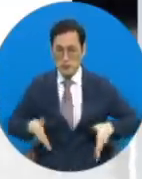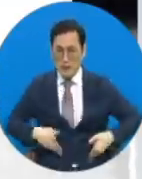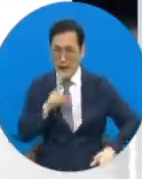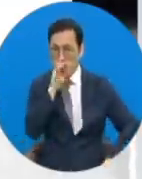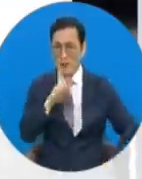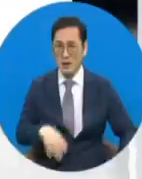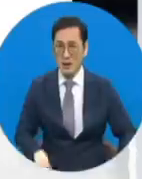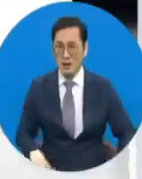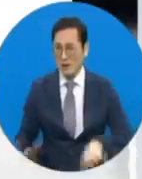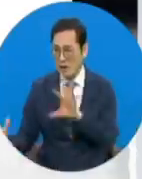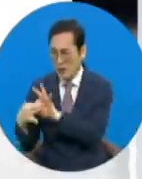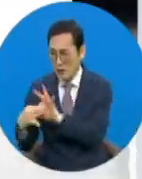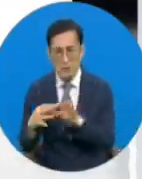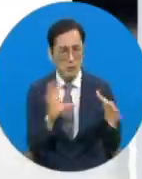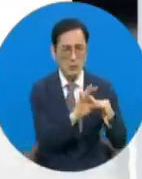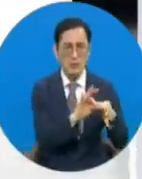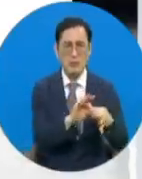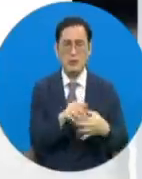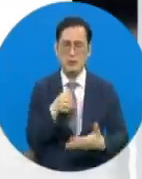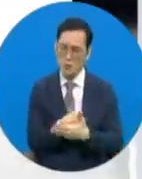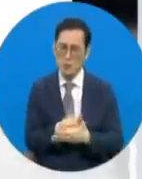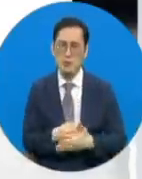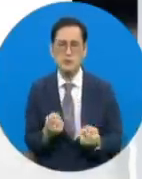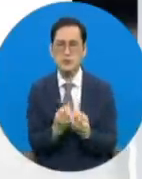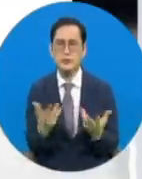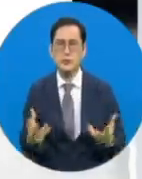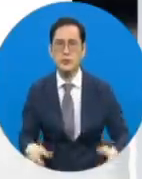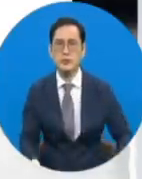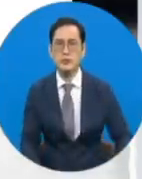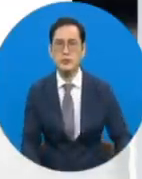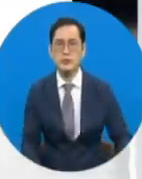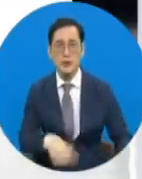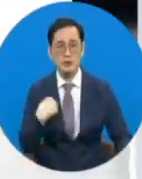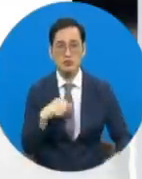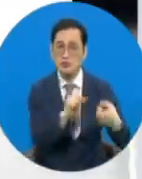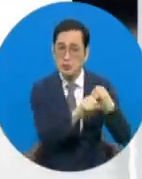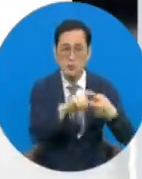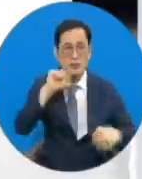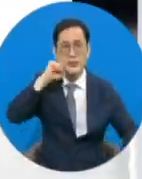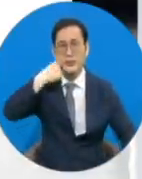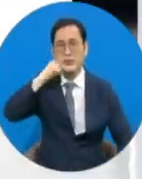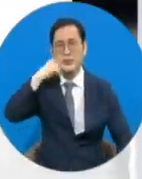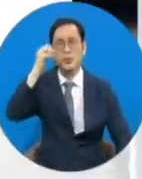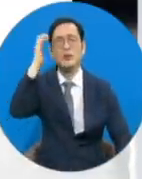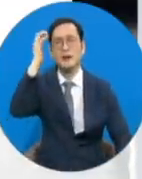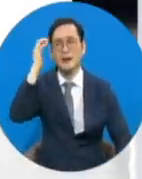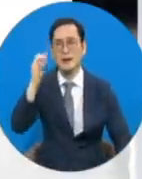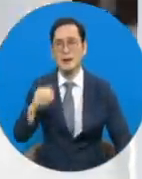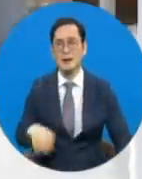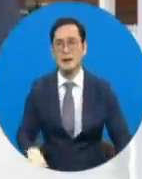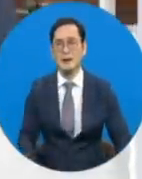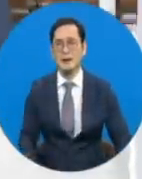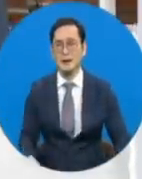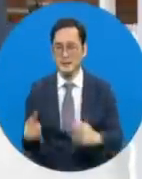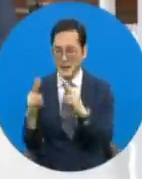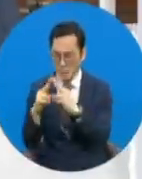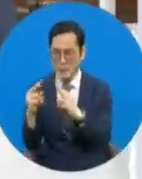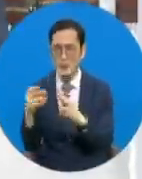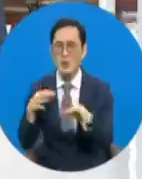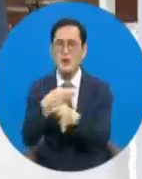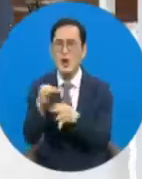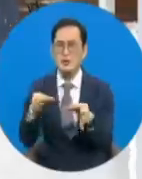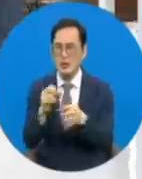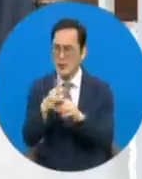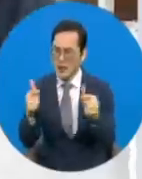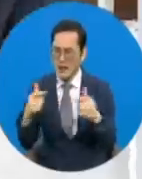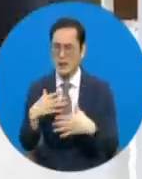더군다나 대한민국의 위상이 엄청난 거 아닙니까? 그러면 결과적으로 우리가 중국 편을 설 수는 없어요. 그러면 반도체가 됐건 경제지